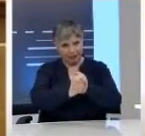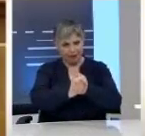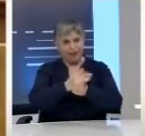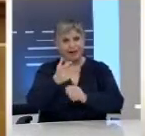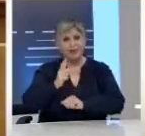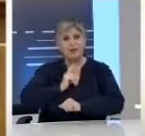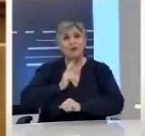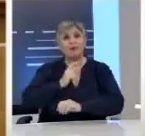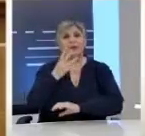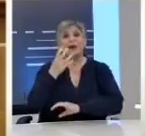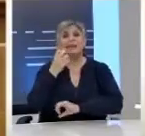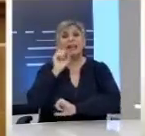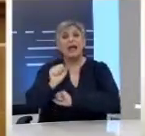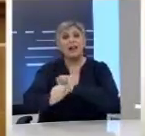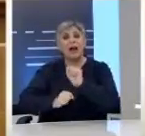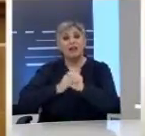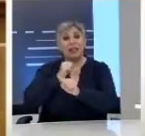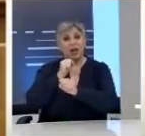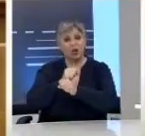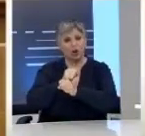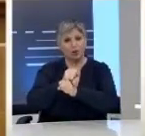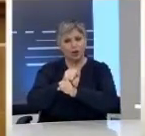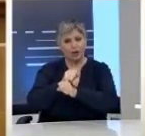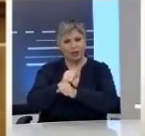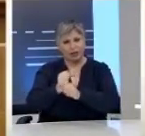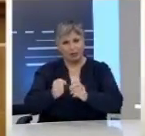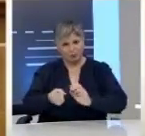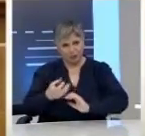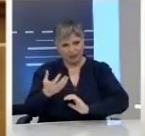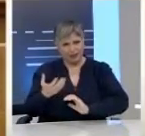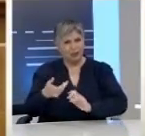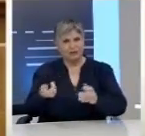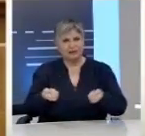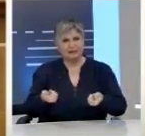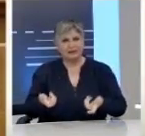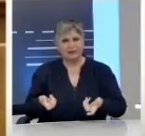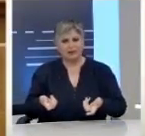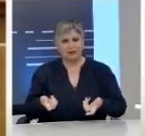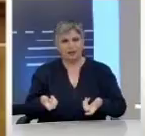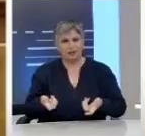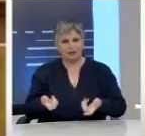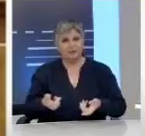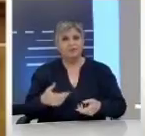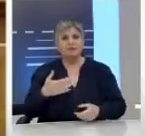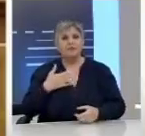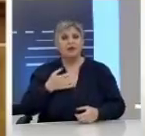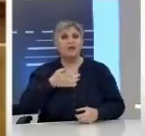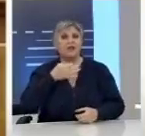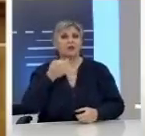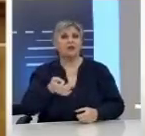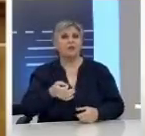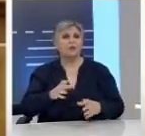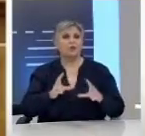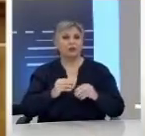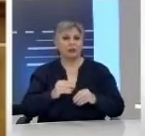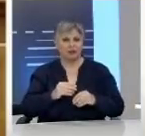δύο. Εκεί όμως που έχουμε κάτι να πούμε είναι το εξής. Λέει ο Πρόεδρος της